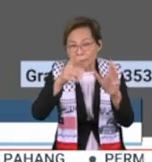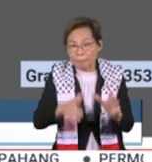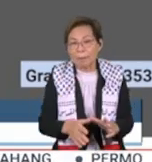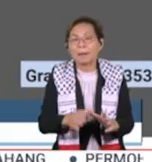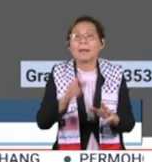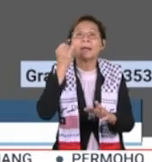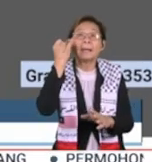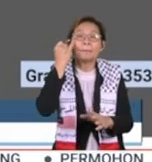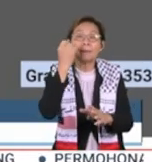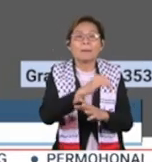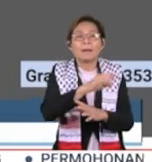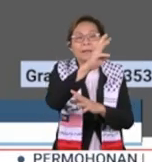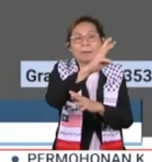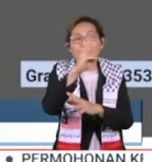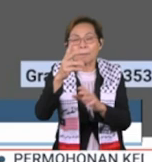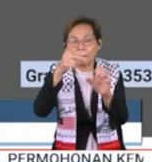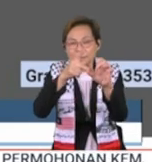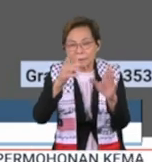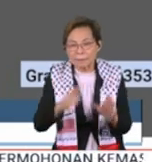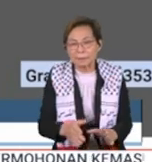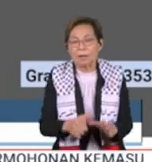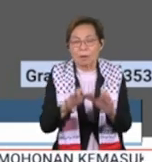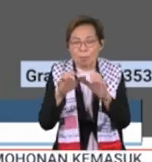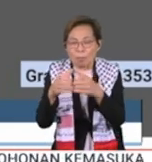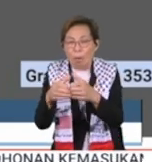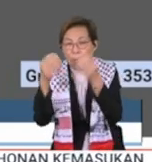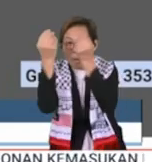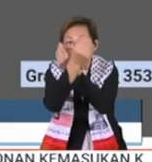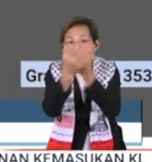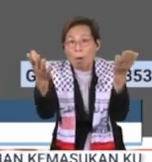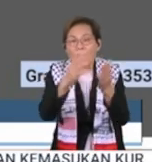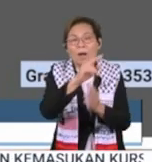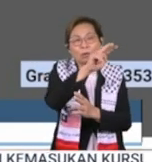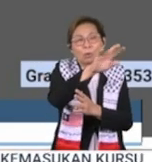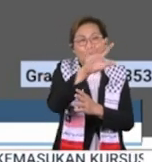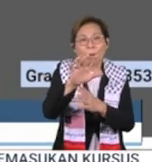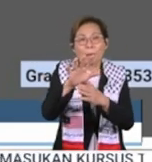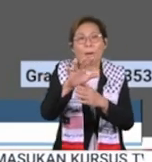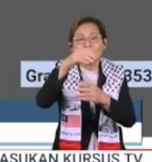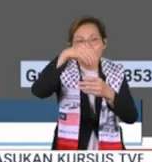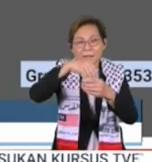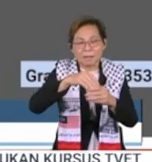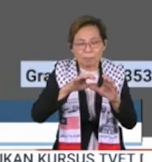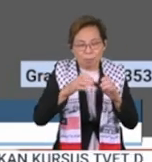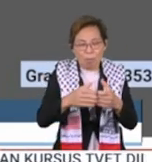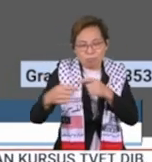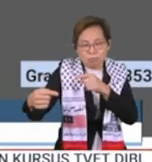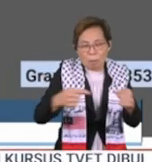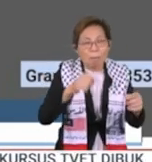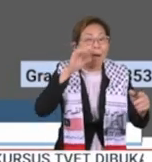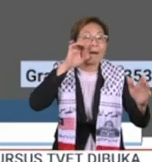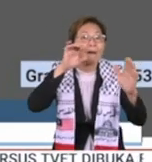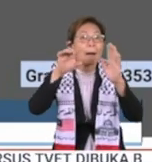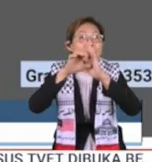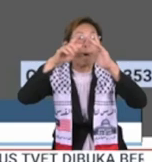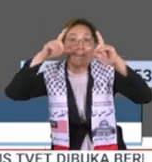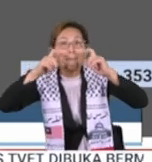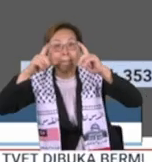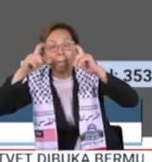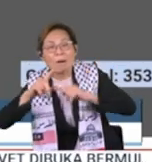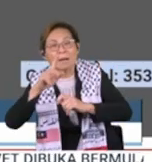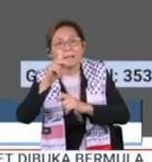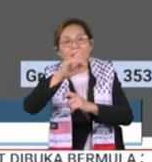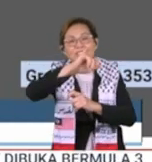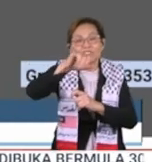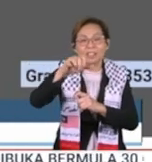dalam bahasa Iban, 66 penyertaan dalam kategori penyiaran dan 25 penyertaan dalam kategori pertandingan gambar.